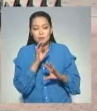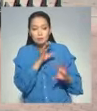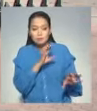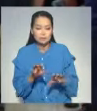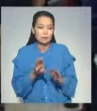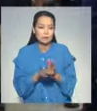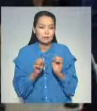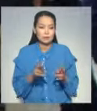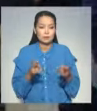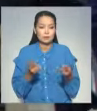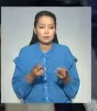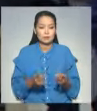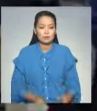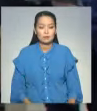етті.